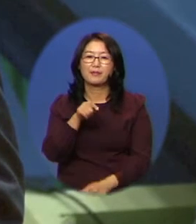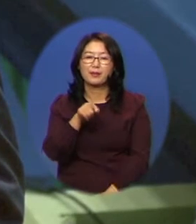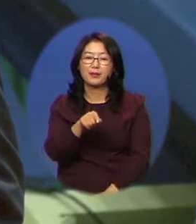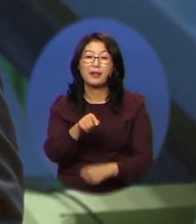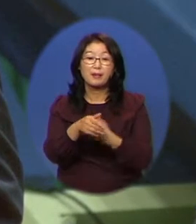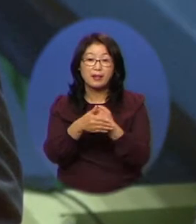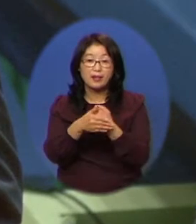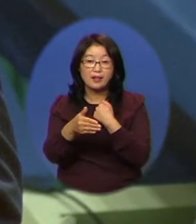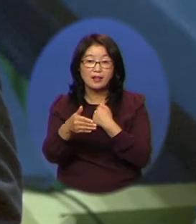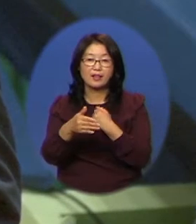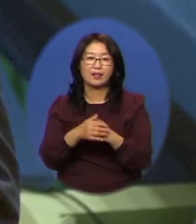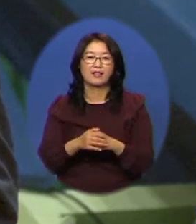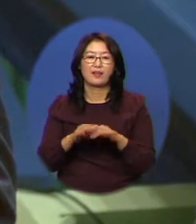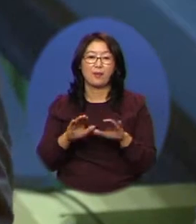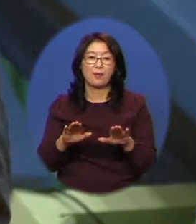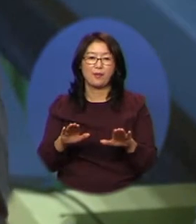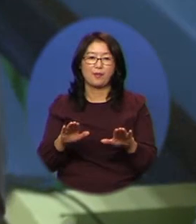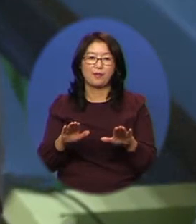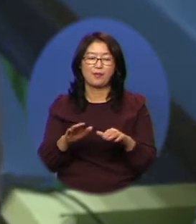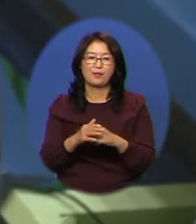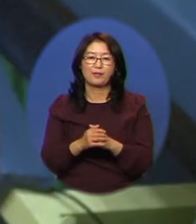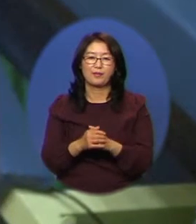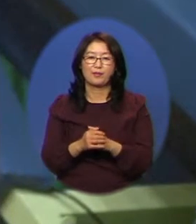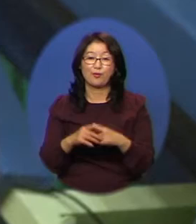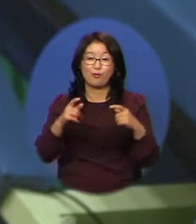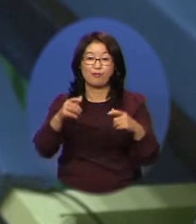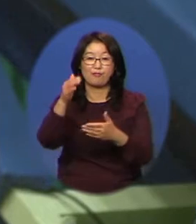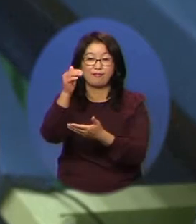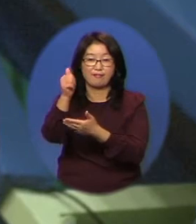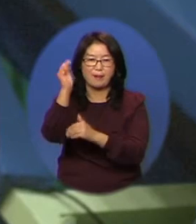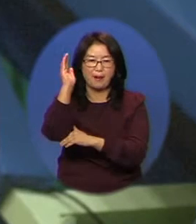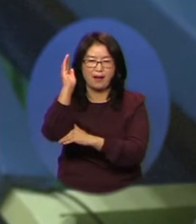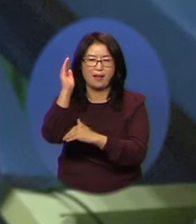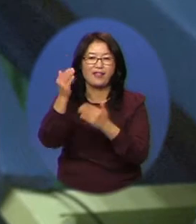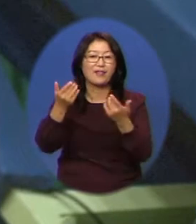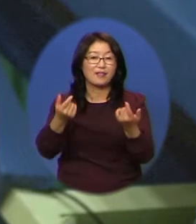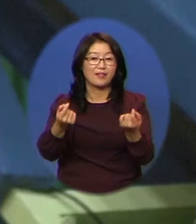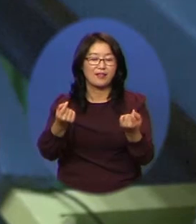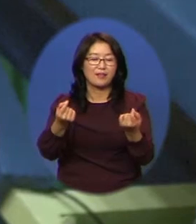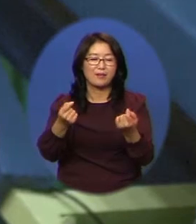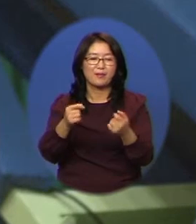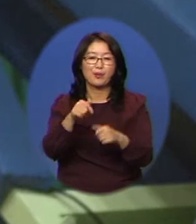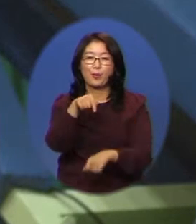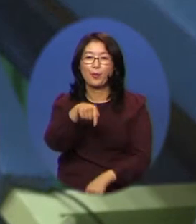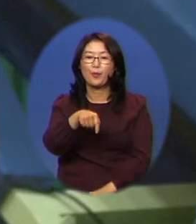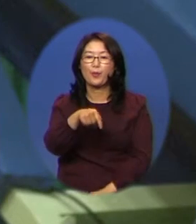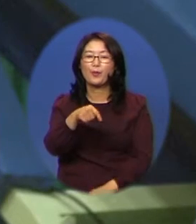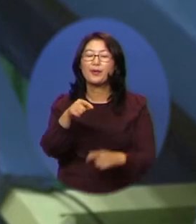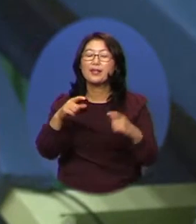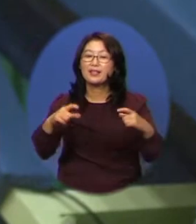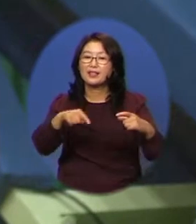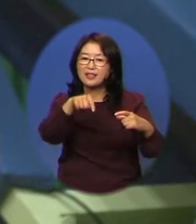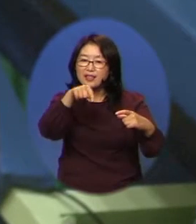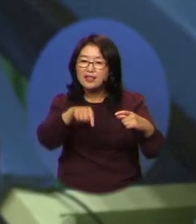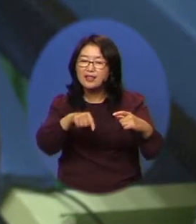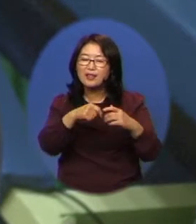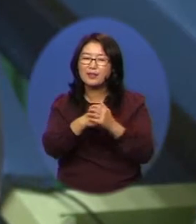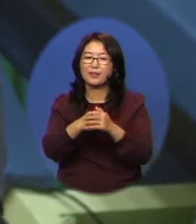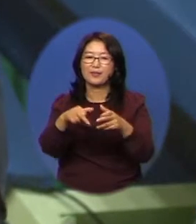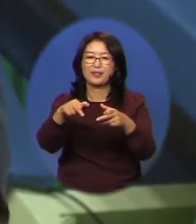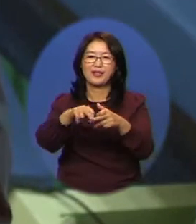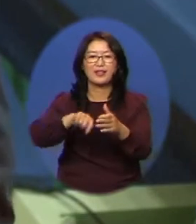그래서 이번에 아까 군수님이 말씀하신 대로 우리 홍성군도 자립의 기반을 할 수